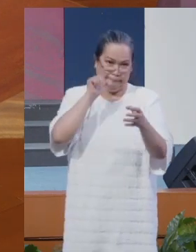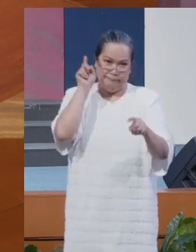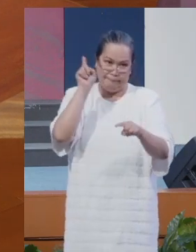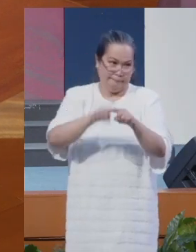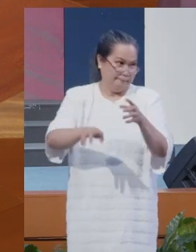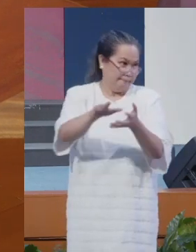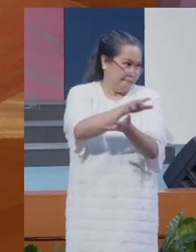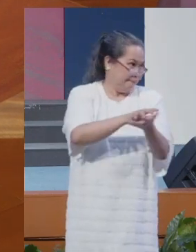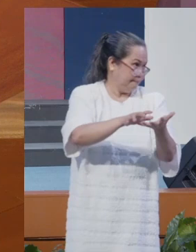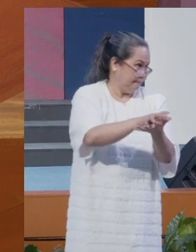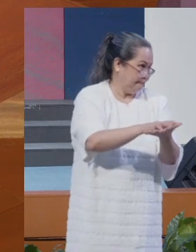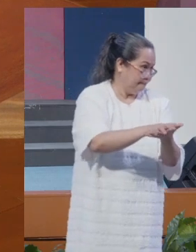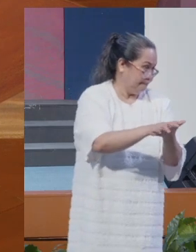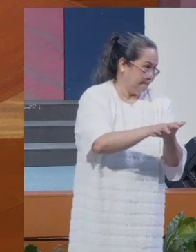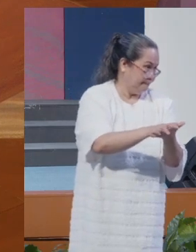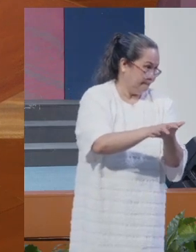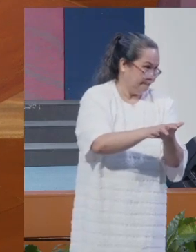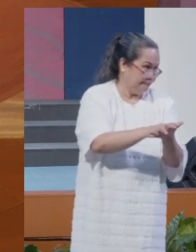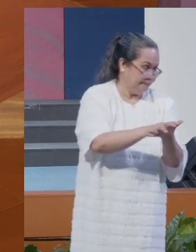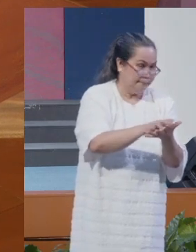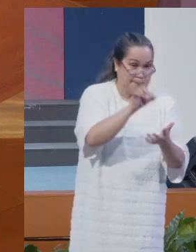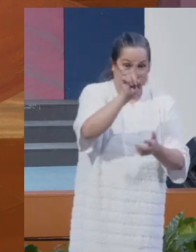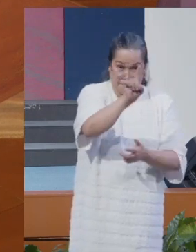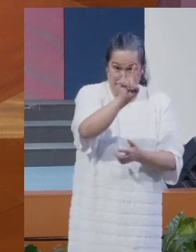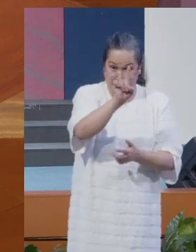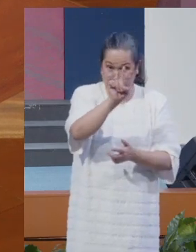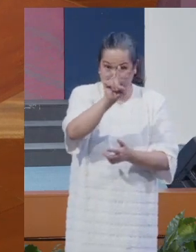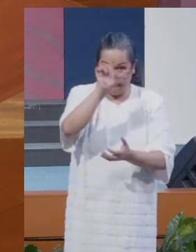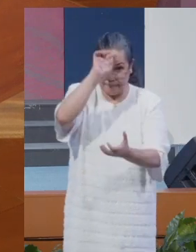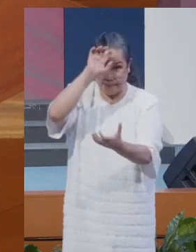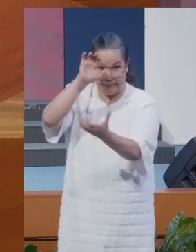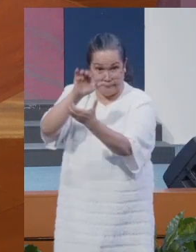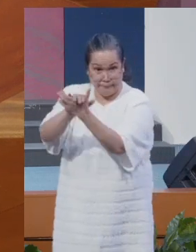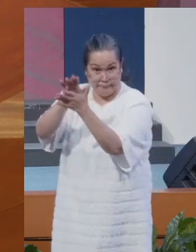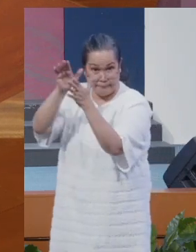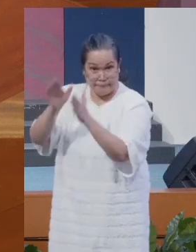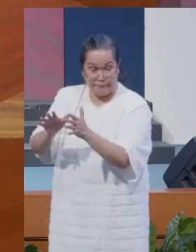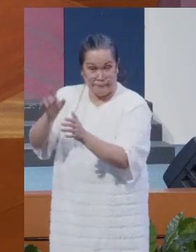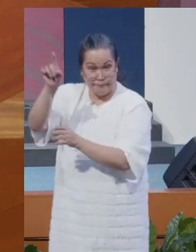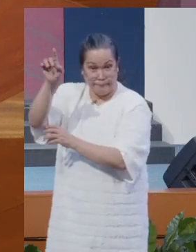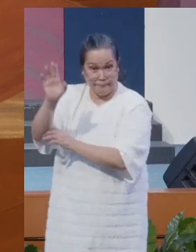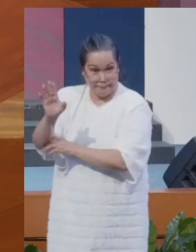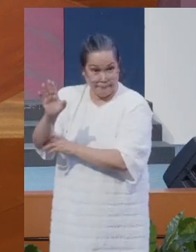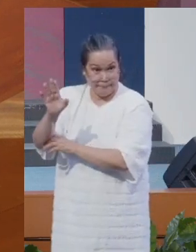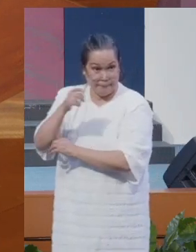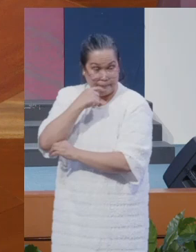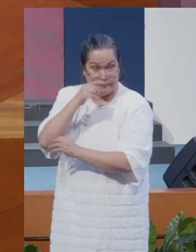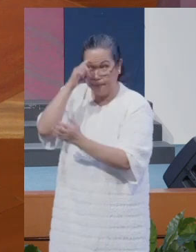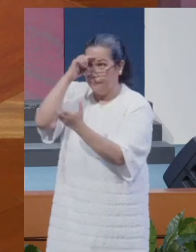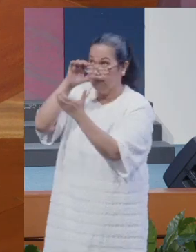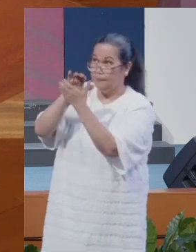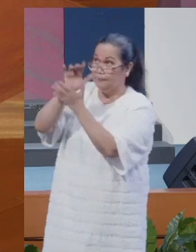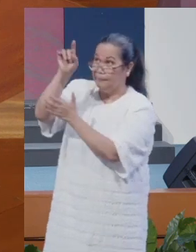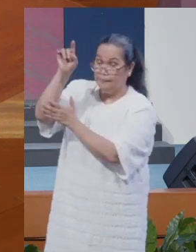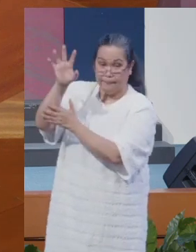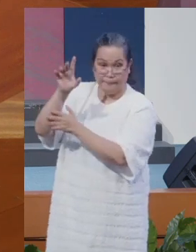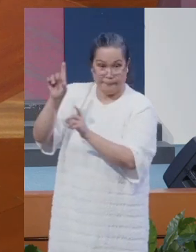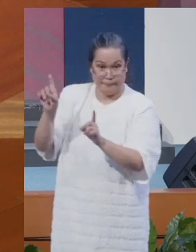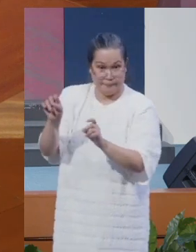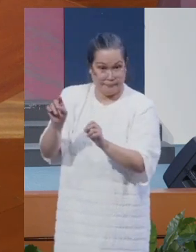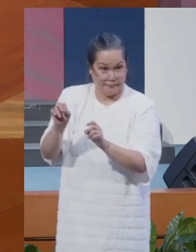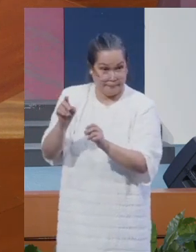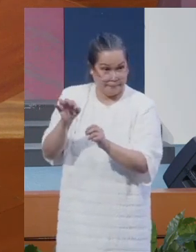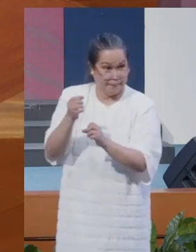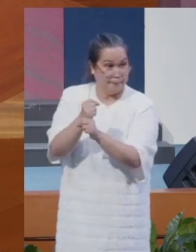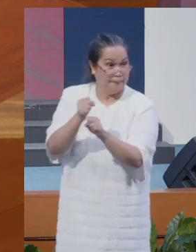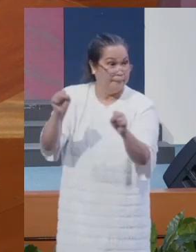mga kapatid. Ang isang mananampalataya na yung mga nananampalataya na sa ginawa ni Jesus para sa